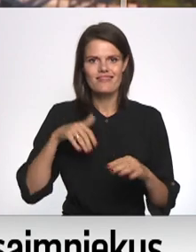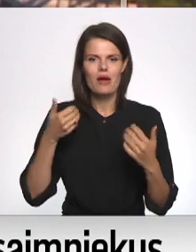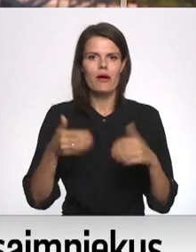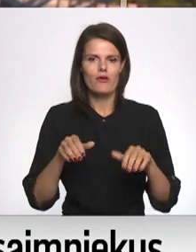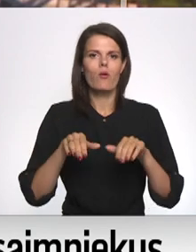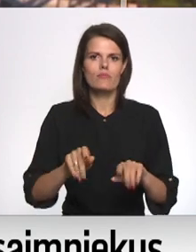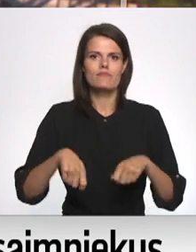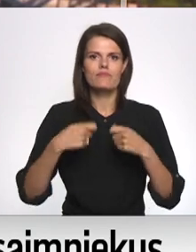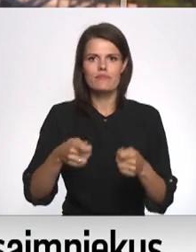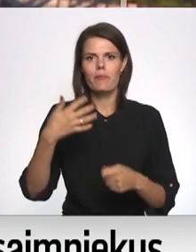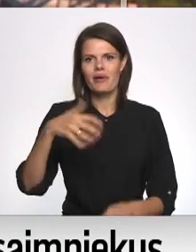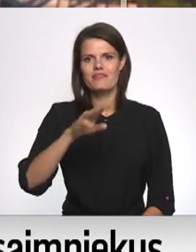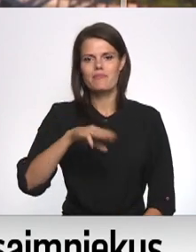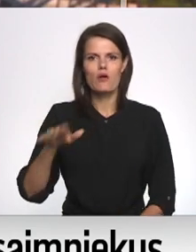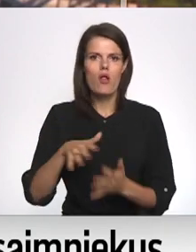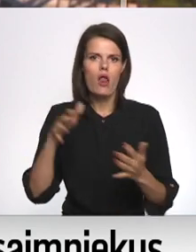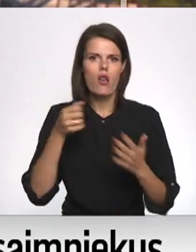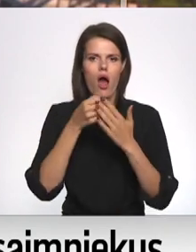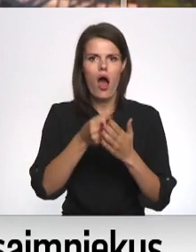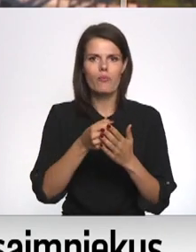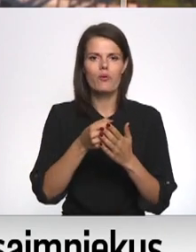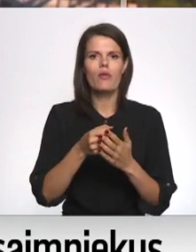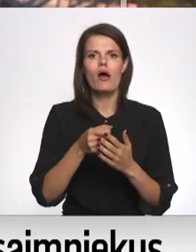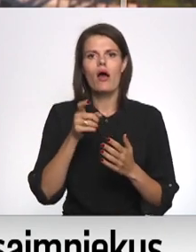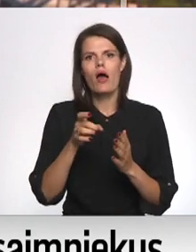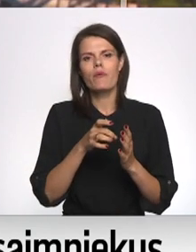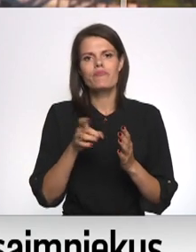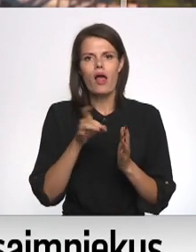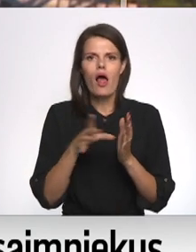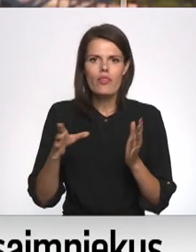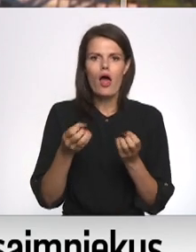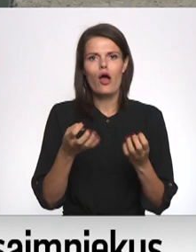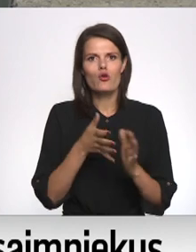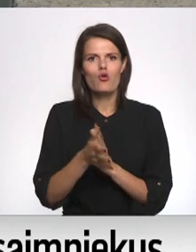nolēmusi sniegt 50 miljonu eiro lielu atbalstu energointensīviem uzņēmumiem.